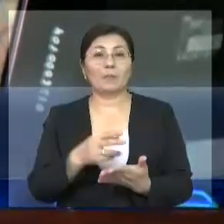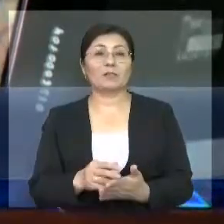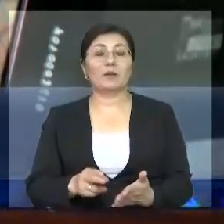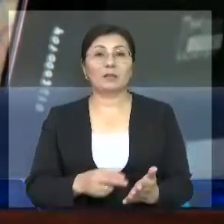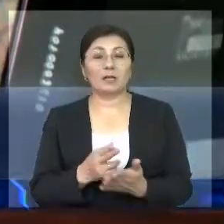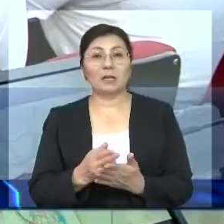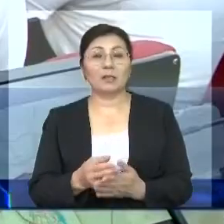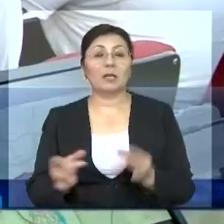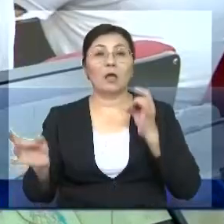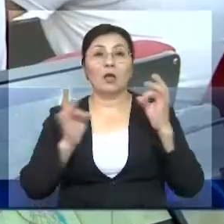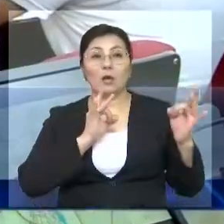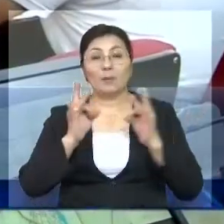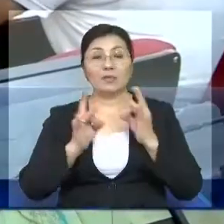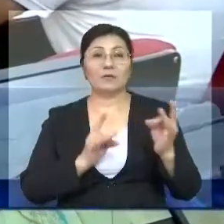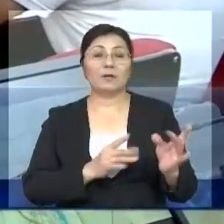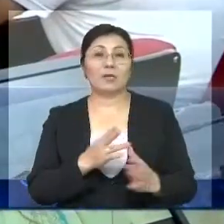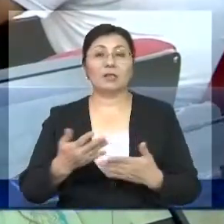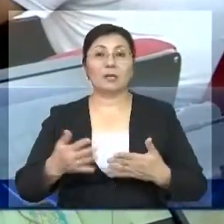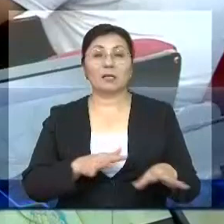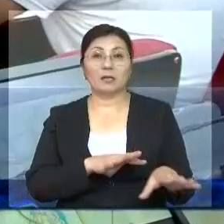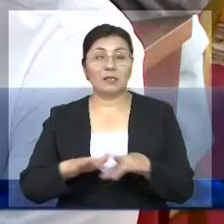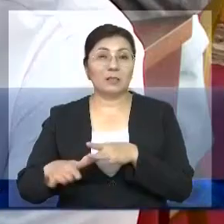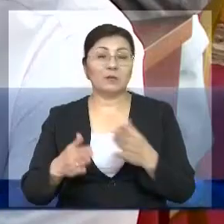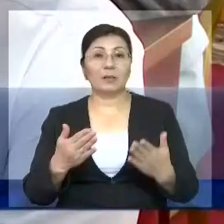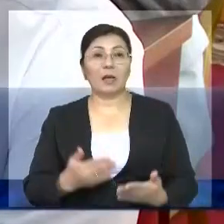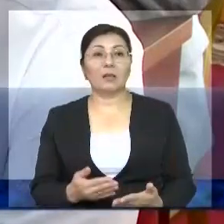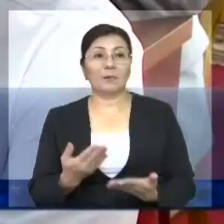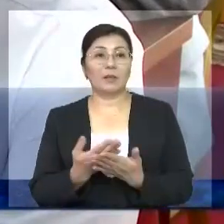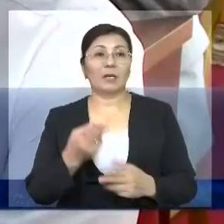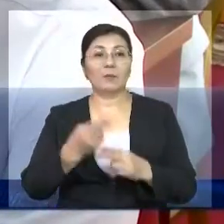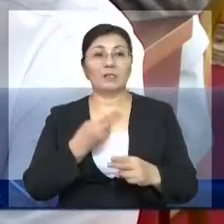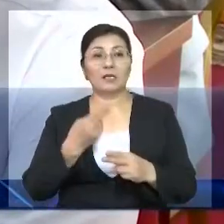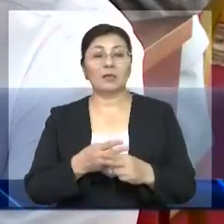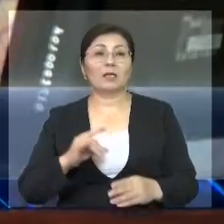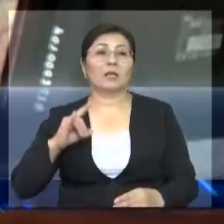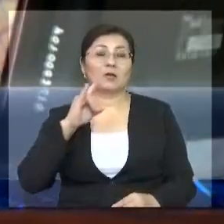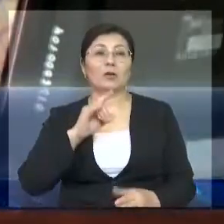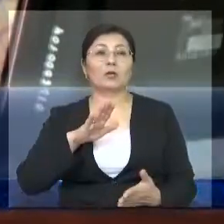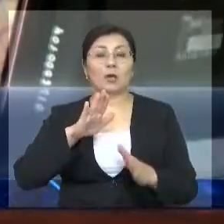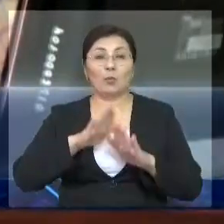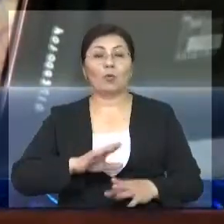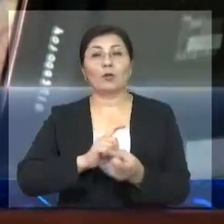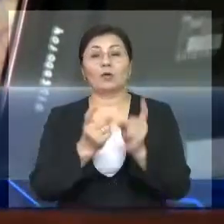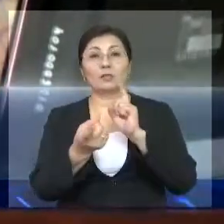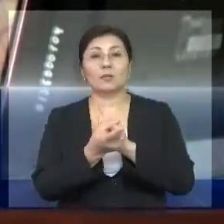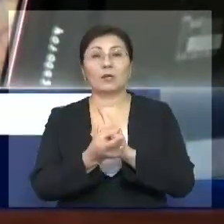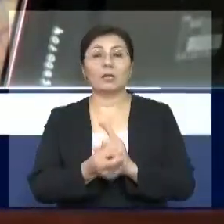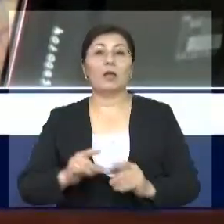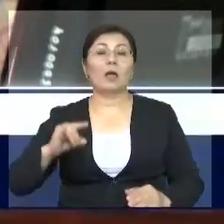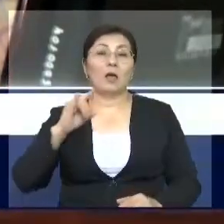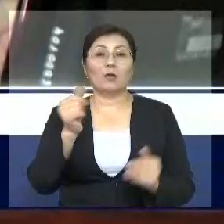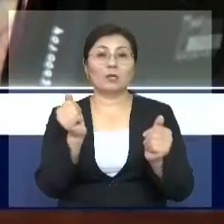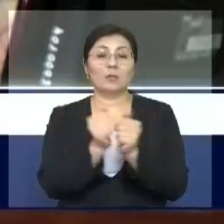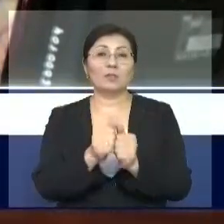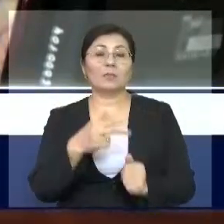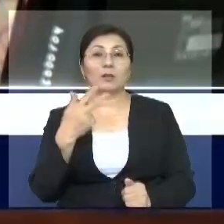вокзалдың шуы, темір жолдың тіршілігі тұрғындардың тыныштығын бұзат, әуежайдың да орны ауыспақ. Әуежайдың